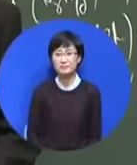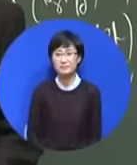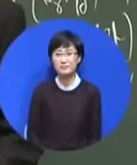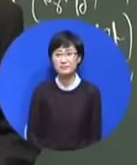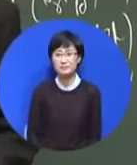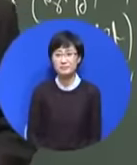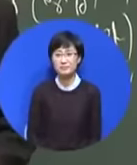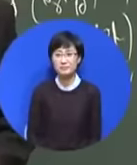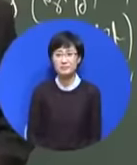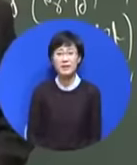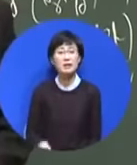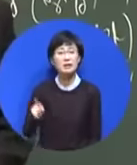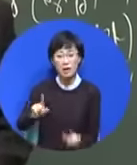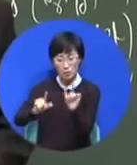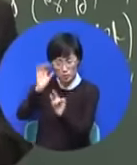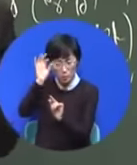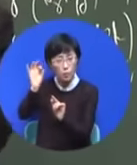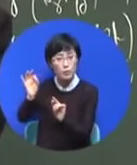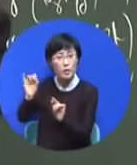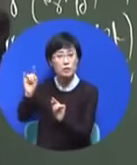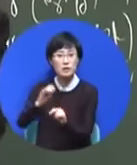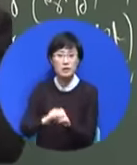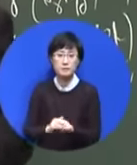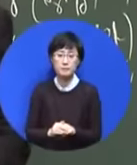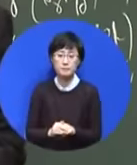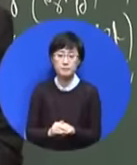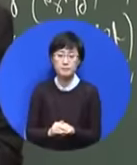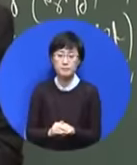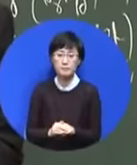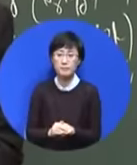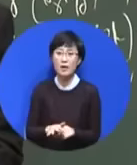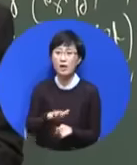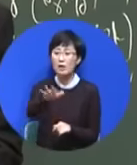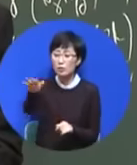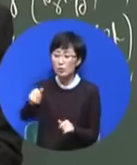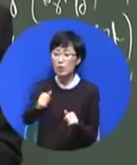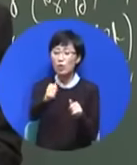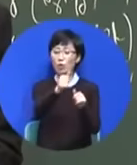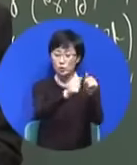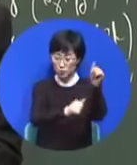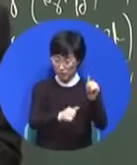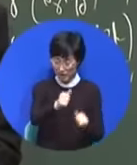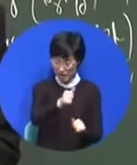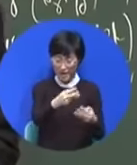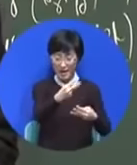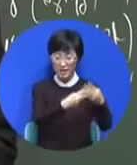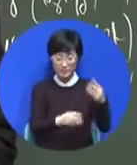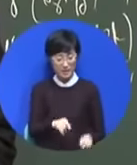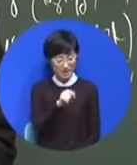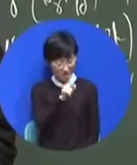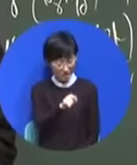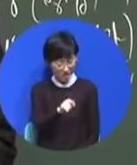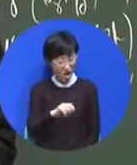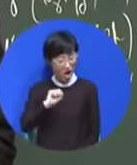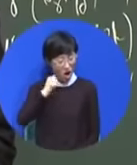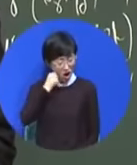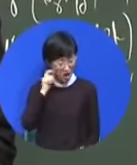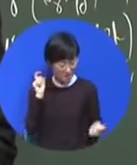던 가르치는 거냐 후대와들에게 어려울 때는 그만두라 가르치는